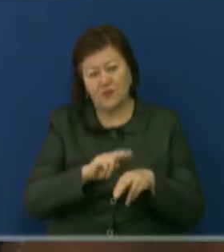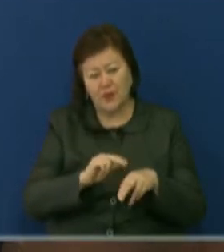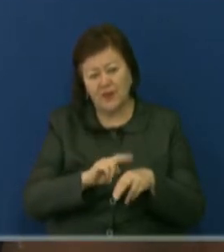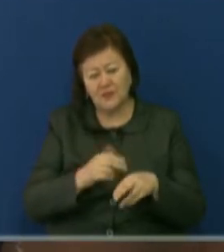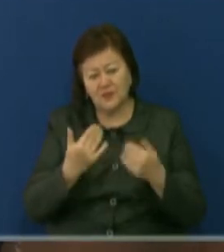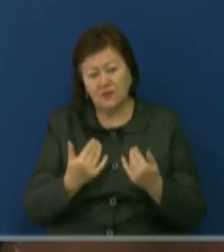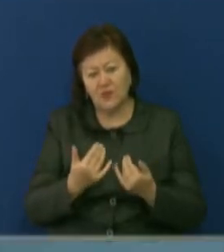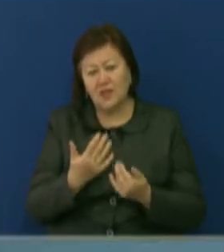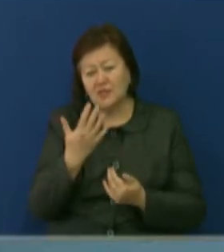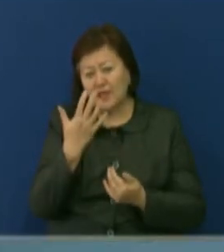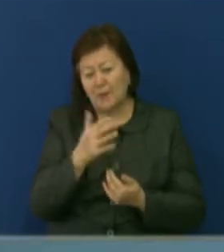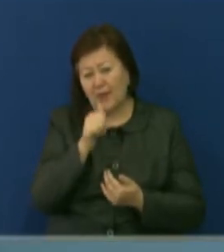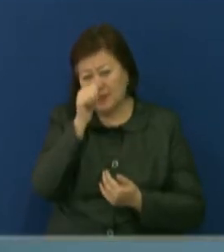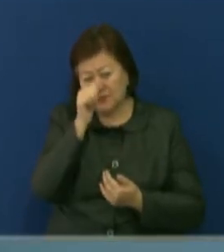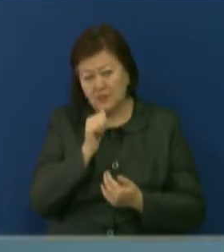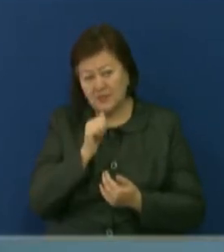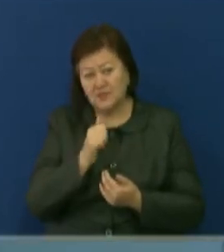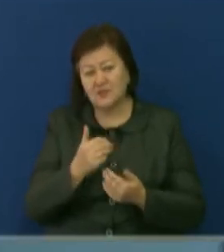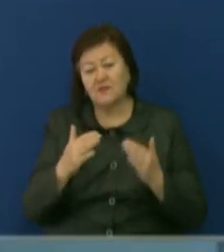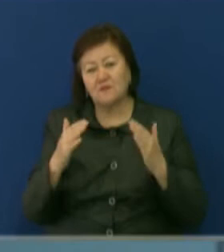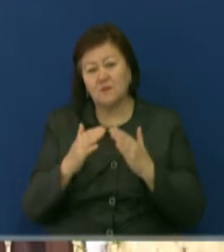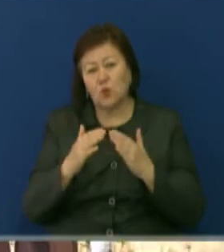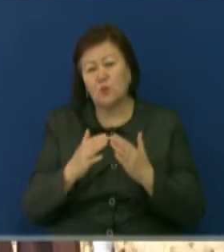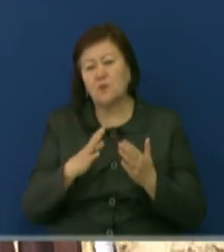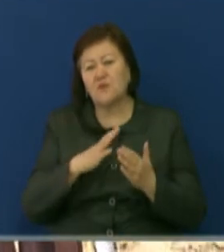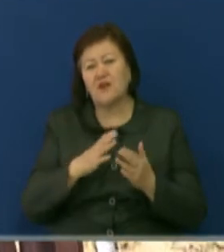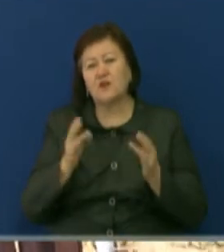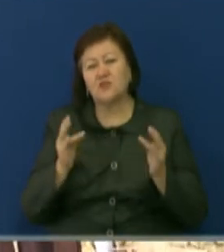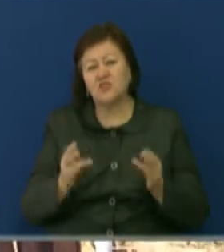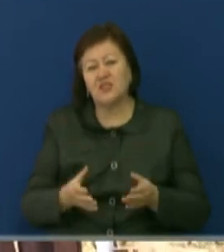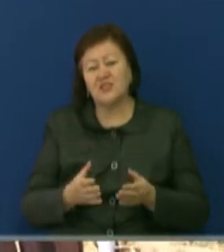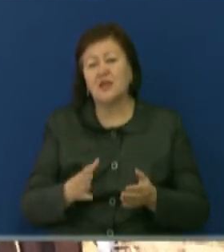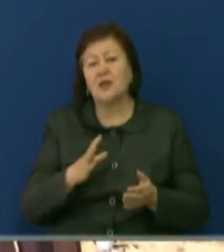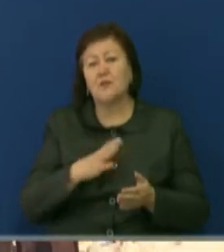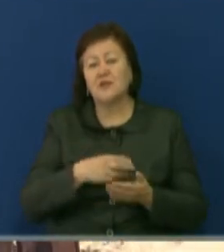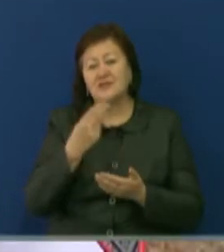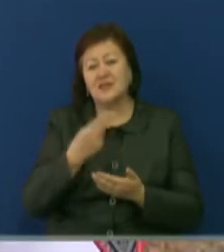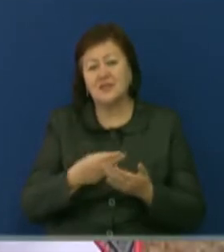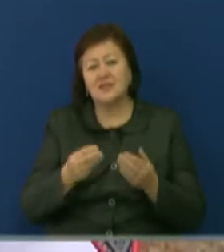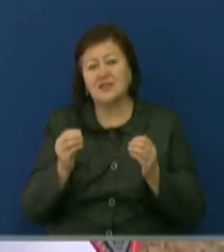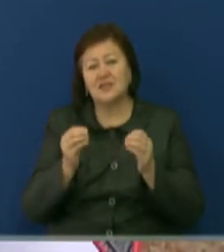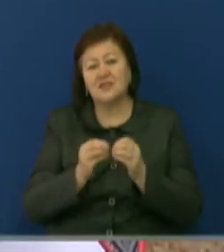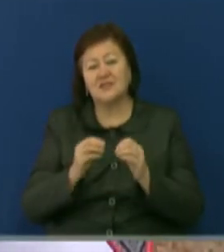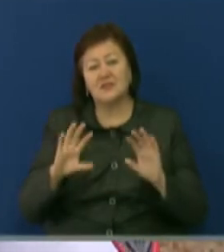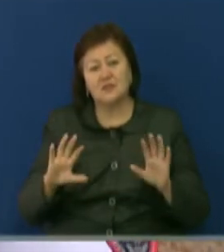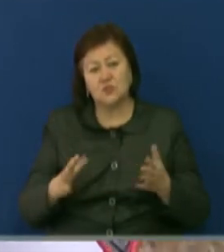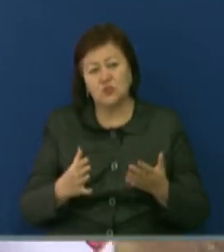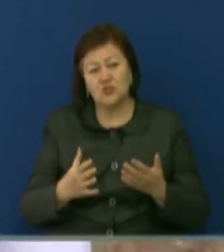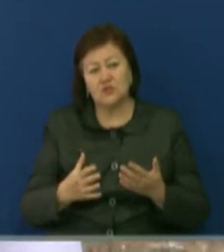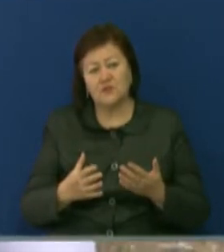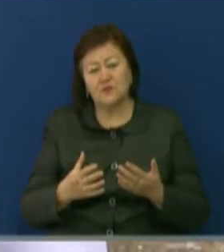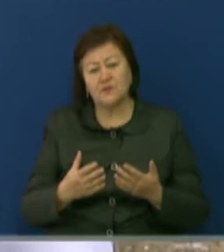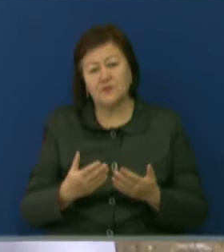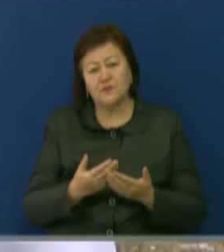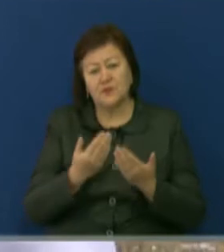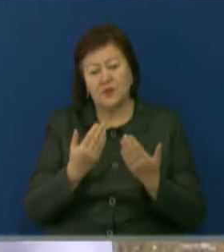жылдың соңғы 5 айында отбасындағы зорлық-зомбылыққа қатысты 10 қылмыстық жағдай тіркелген. Біздің мына